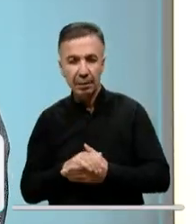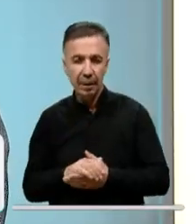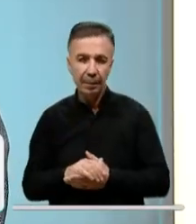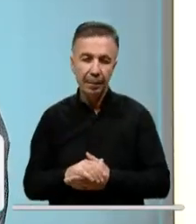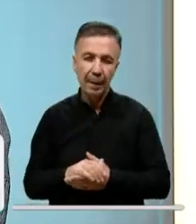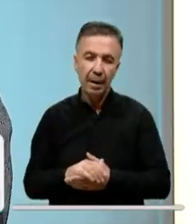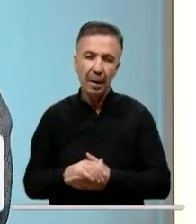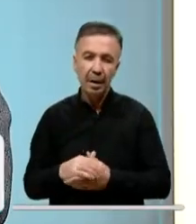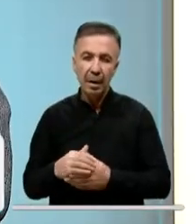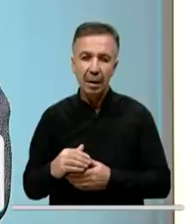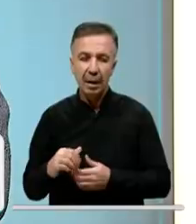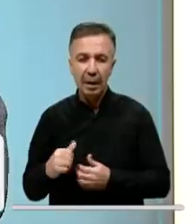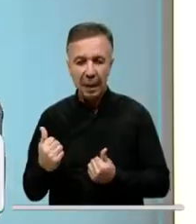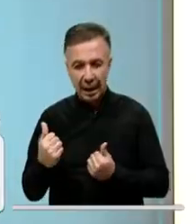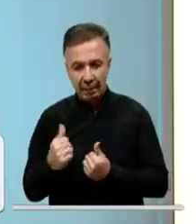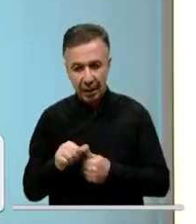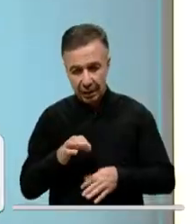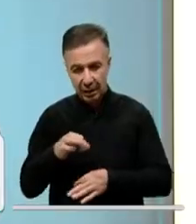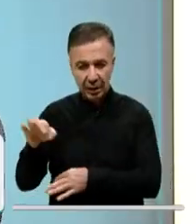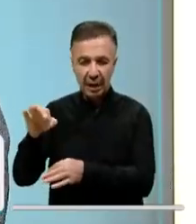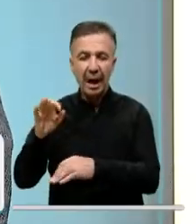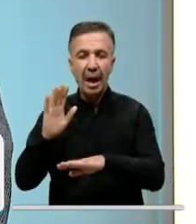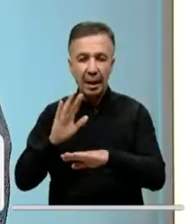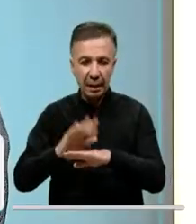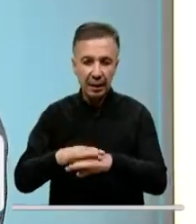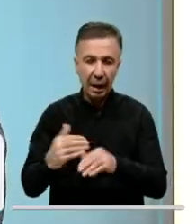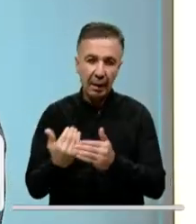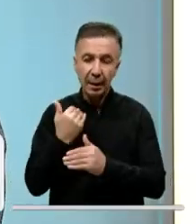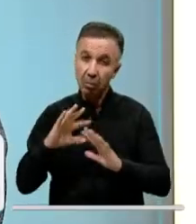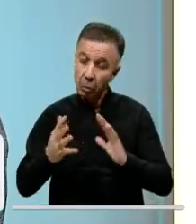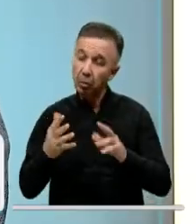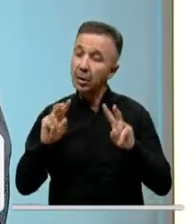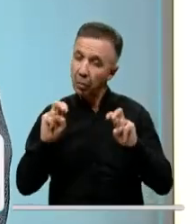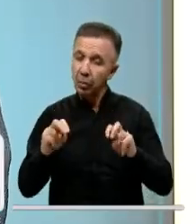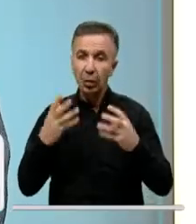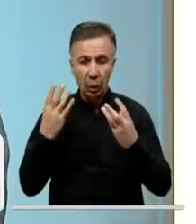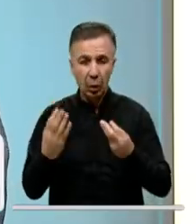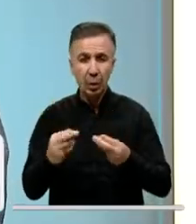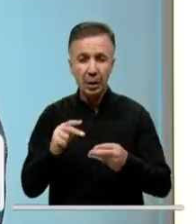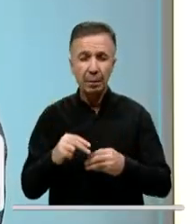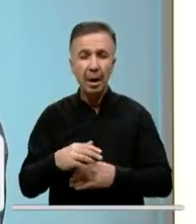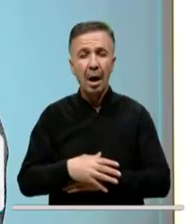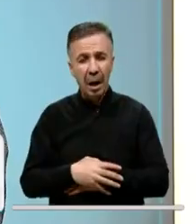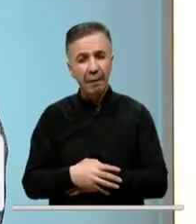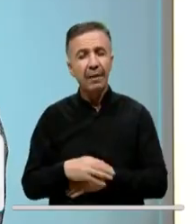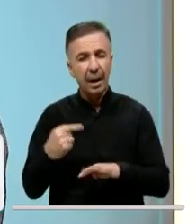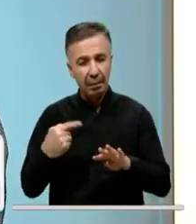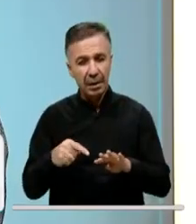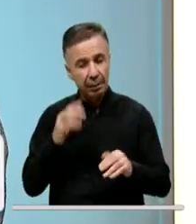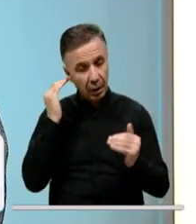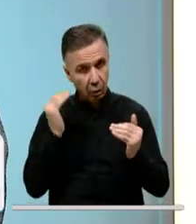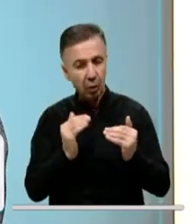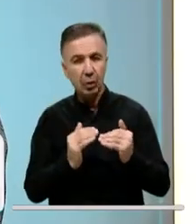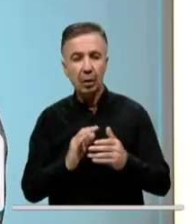mahremlerinin dışında kişilere el değdiğinde abdestinin bozulması hususunda olduğu gibi Hanefi mezhebine tabi